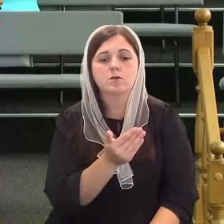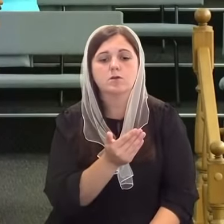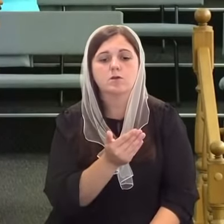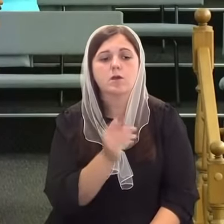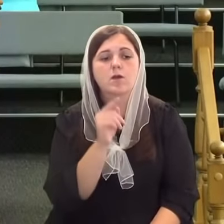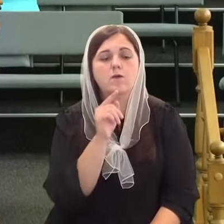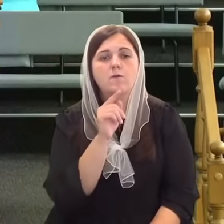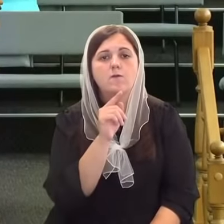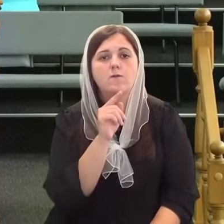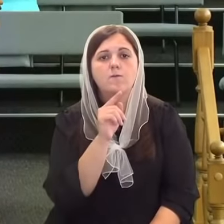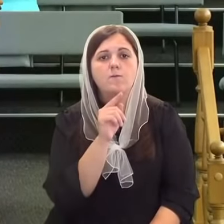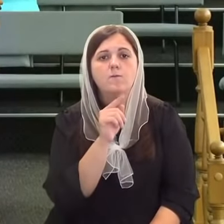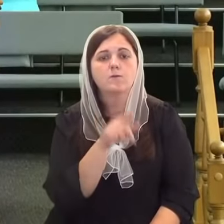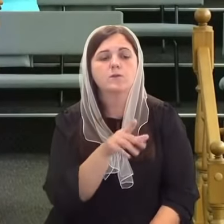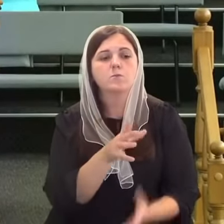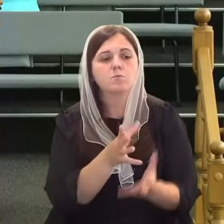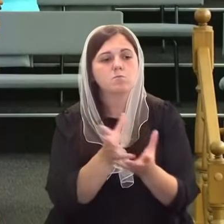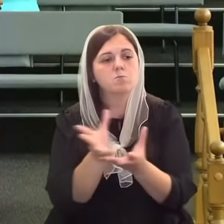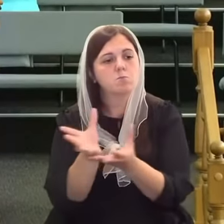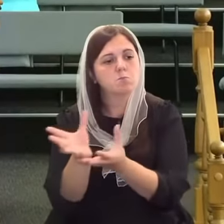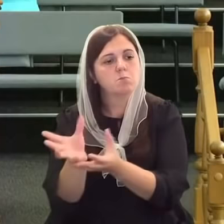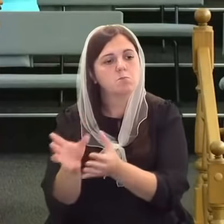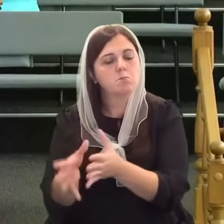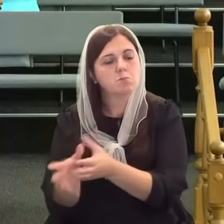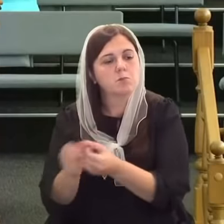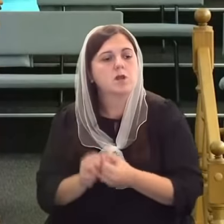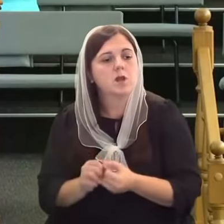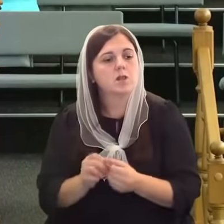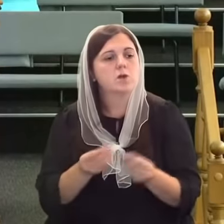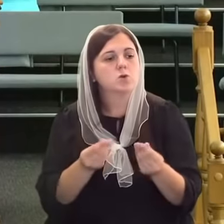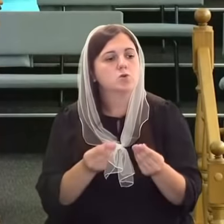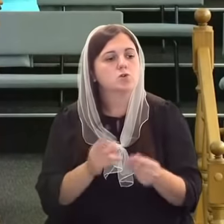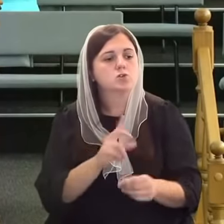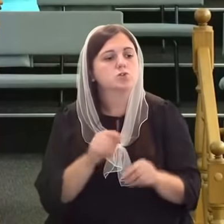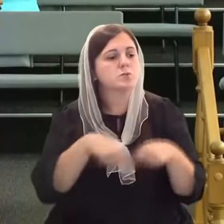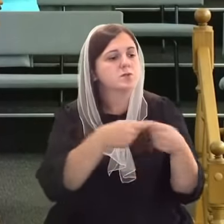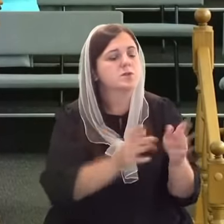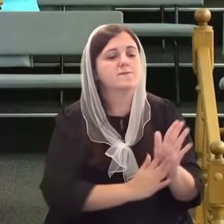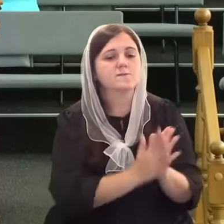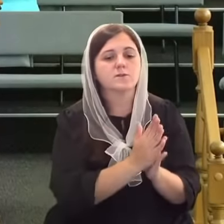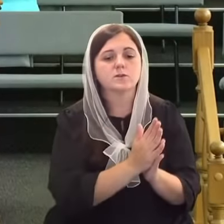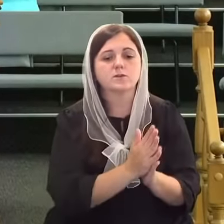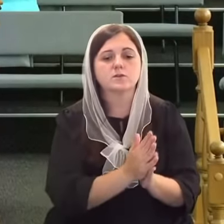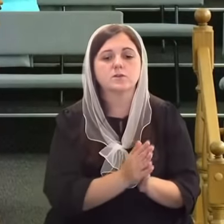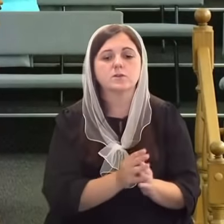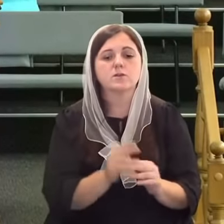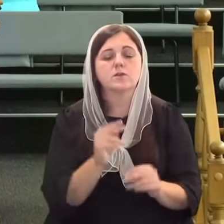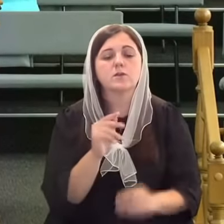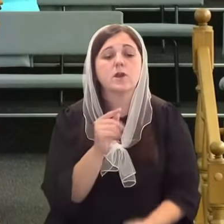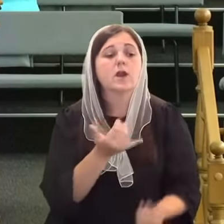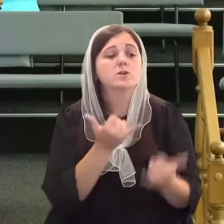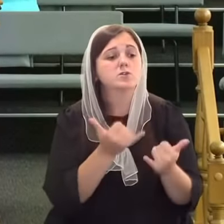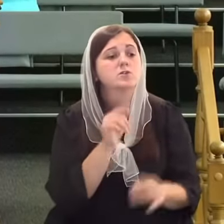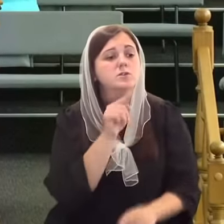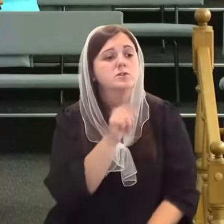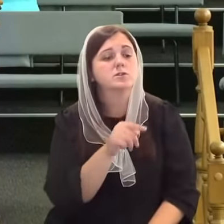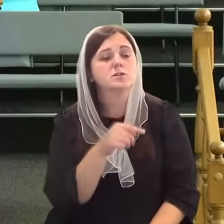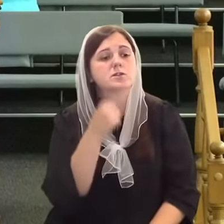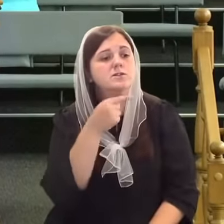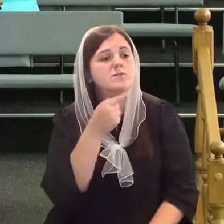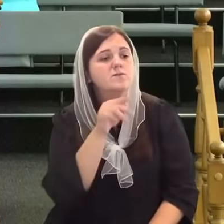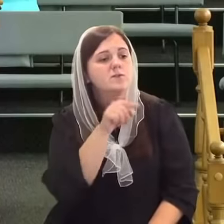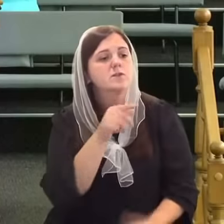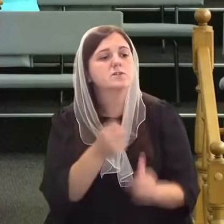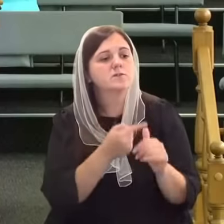в долги входила, чтобы тебя вырастить. Она дала тебе образование, и ты сегодня называешь ее